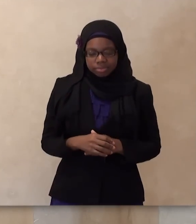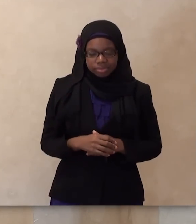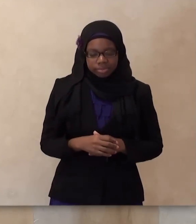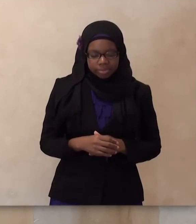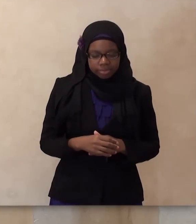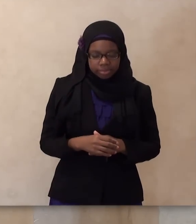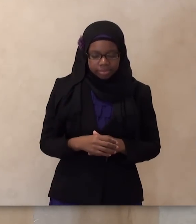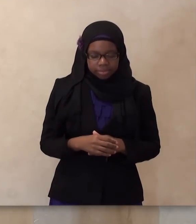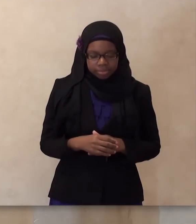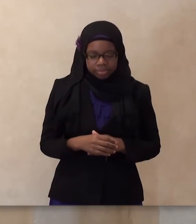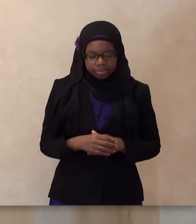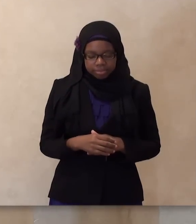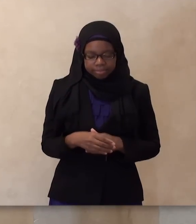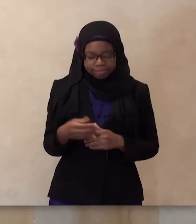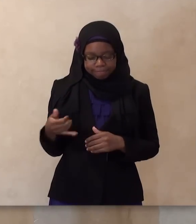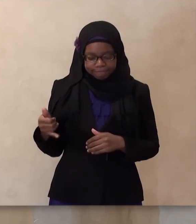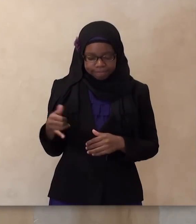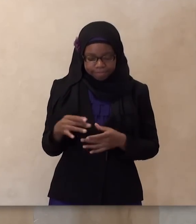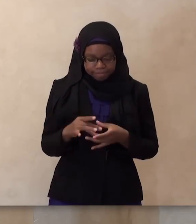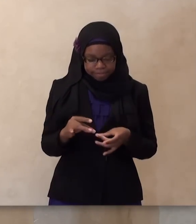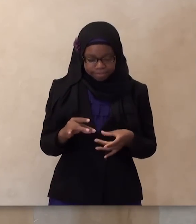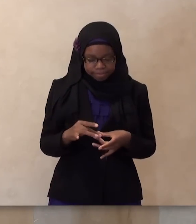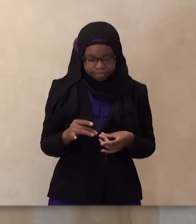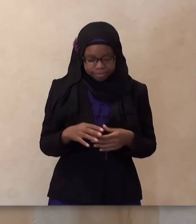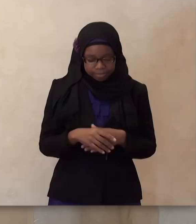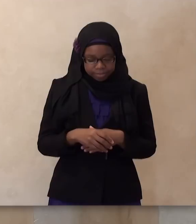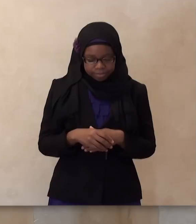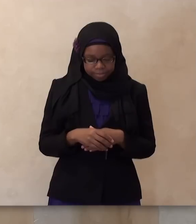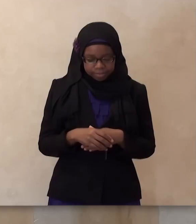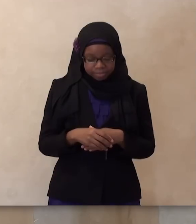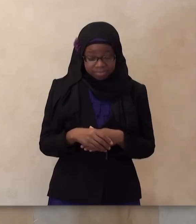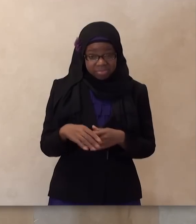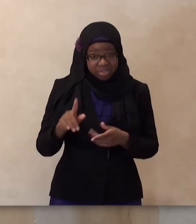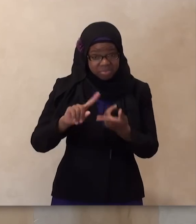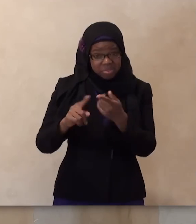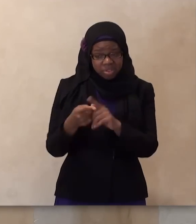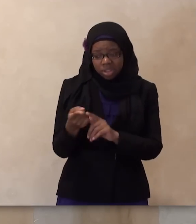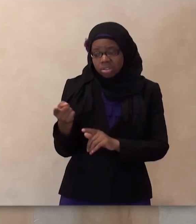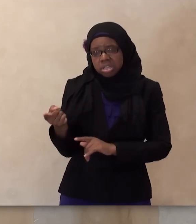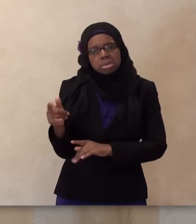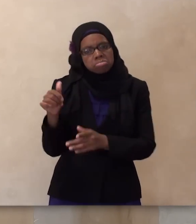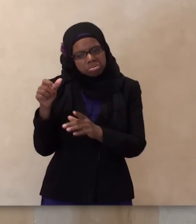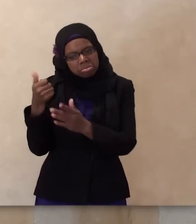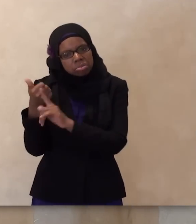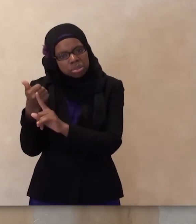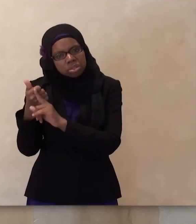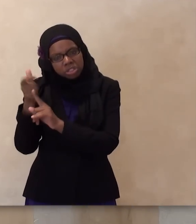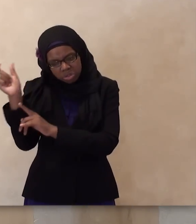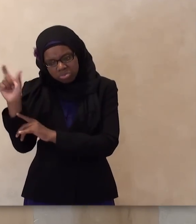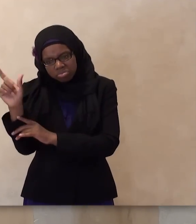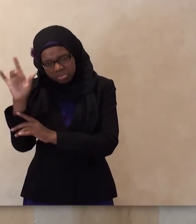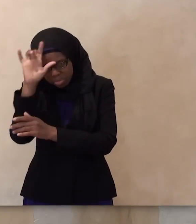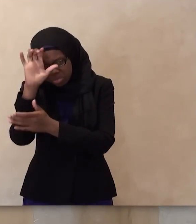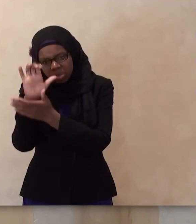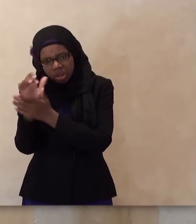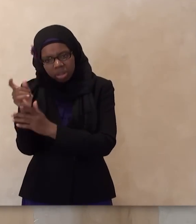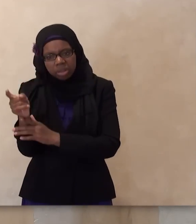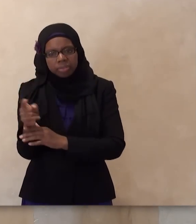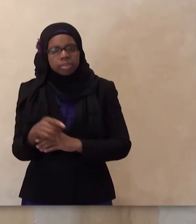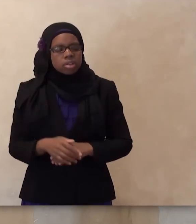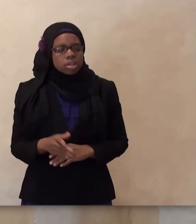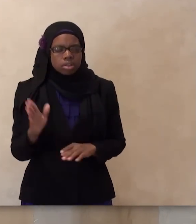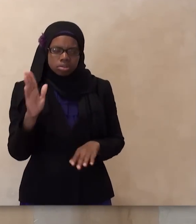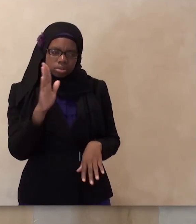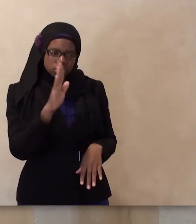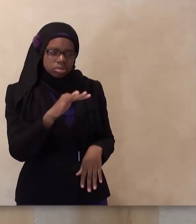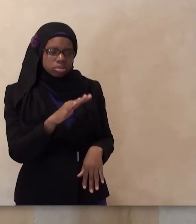تُرَابٍ ثُمَّ مِنْ نُطْفَةٍ ثُمَّ سَوَّاكَ رَجُلًا. The other friend, who was a believer, He said to his friend who was a disbeliever, he said,